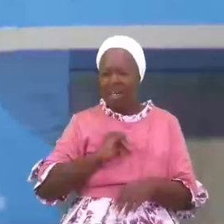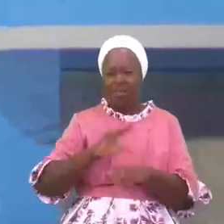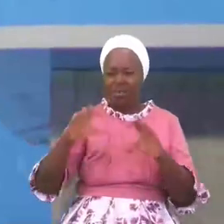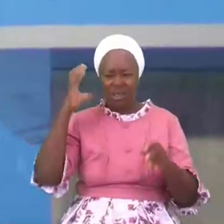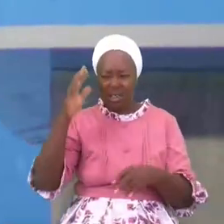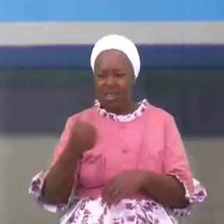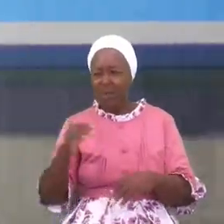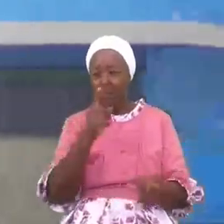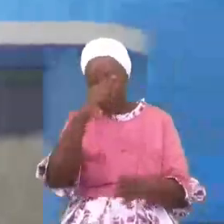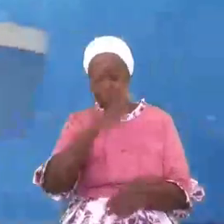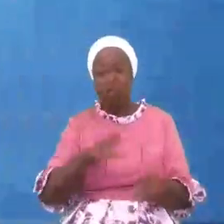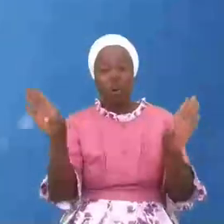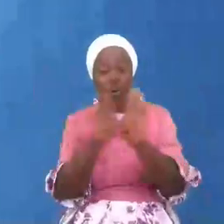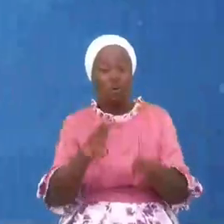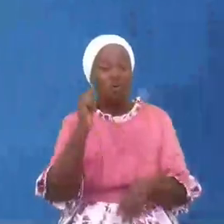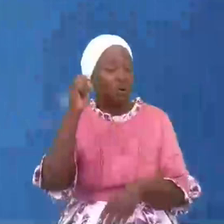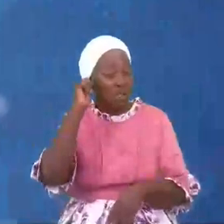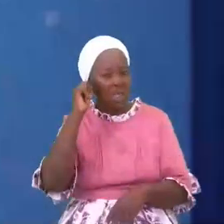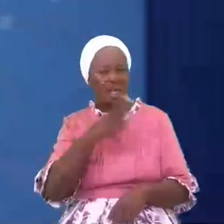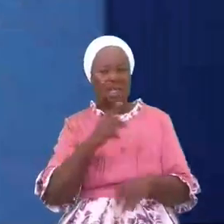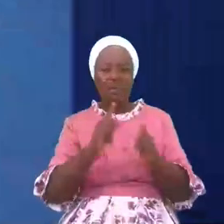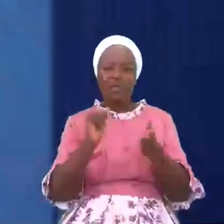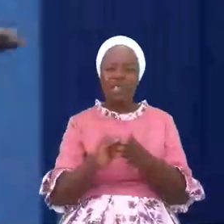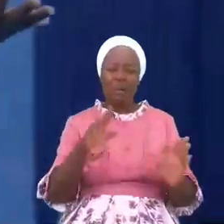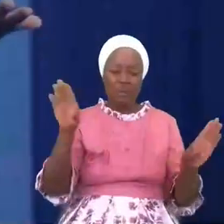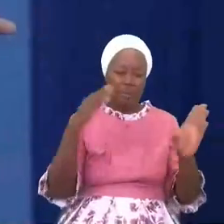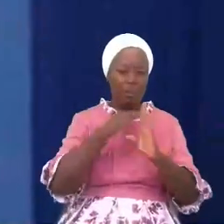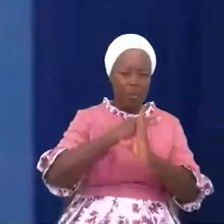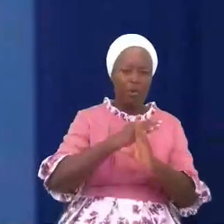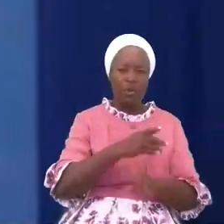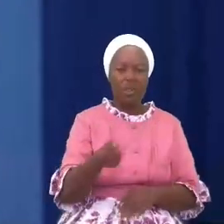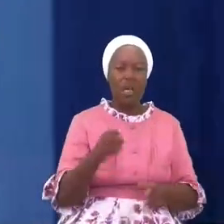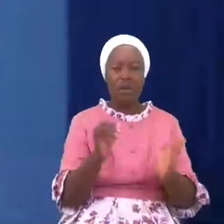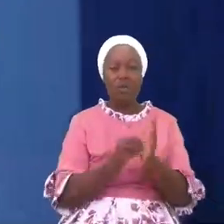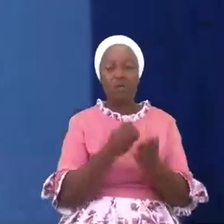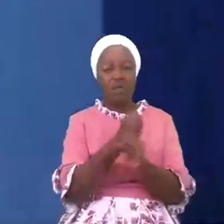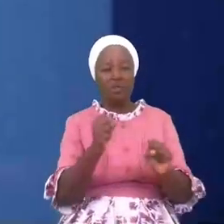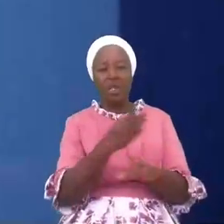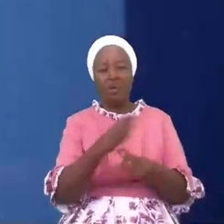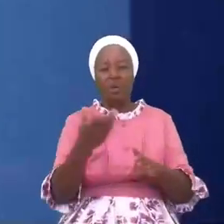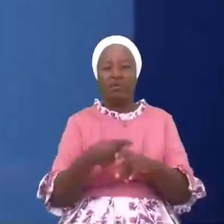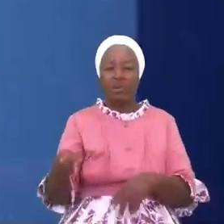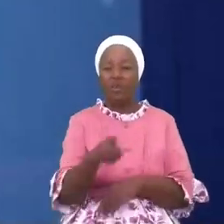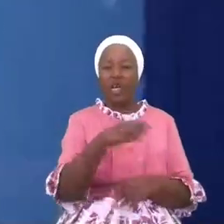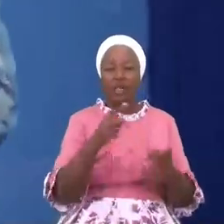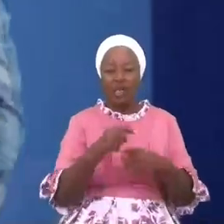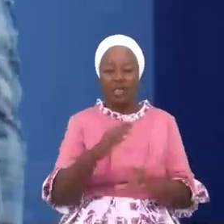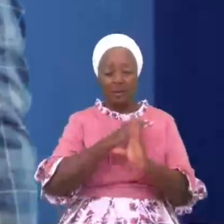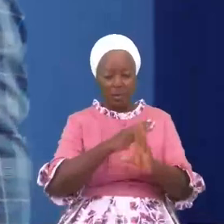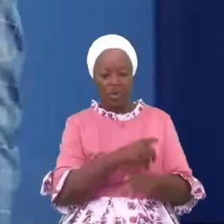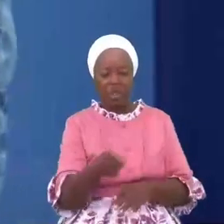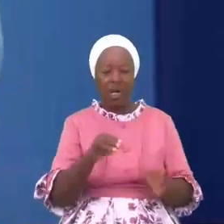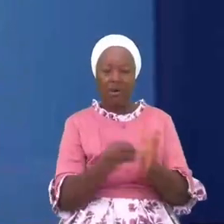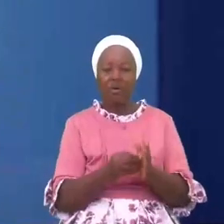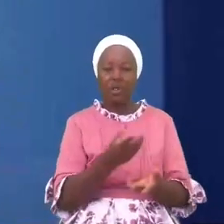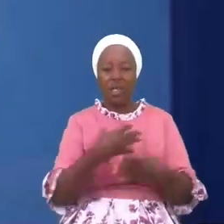gens qui bloquent leur salut et ils bloquent leur guérison également,